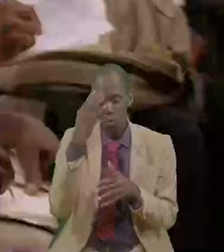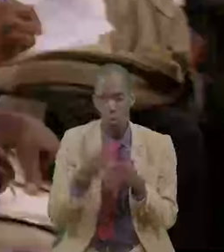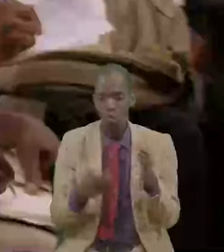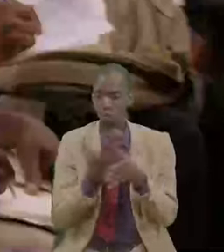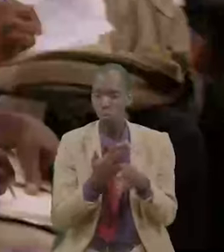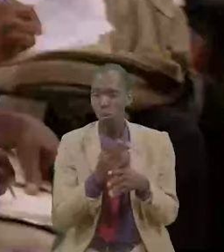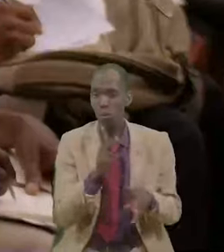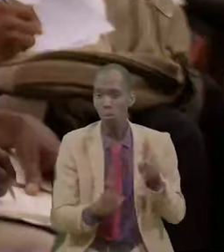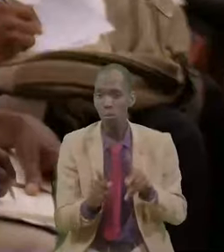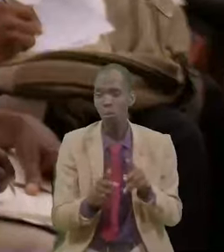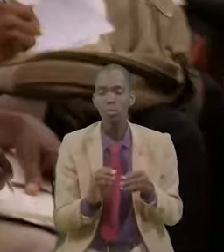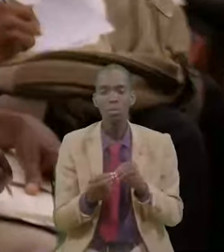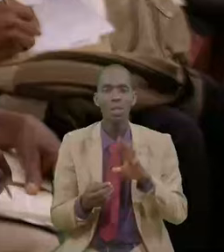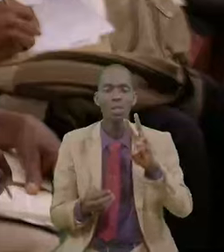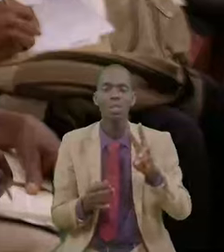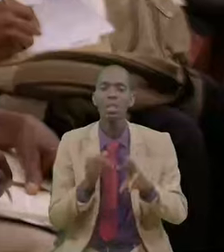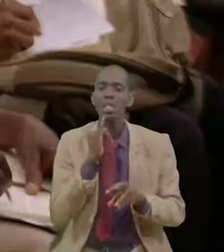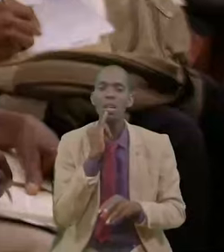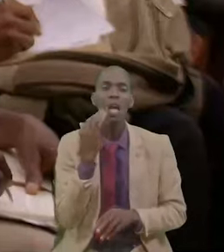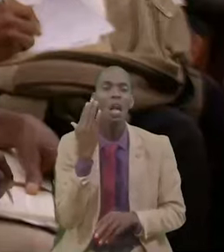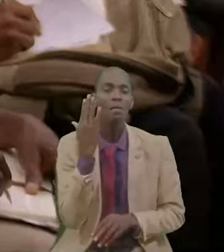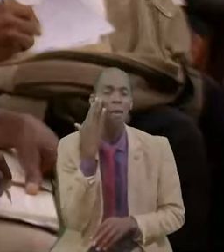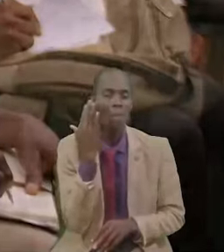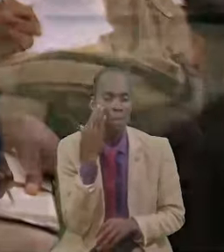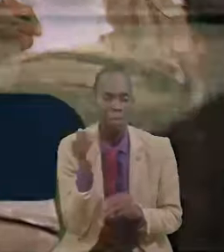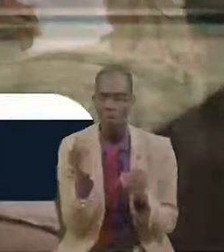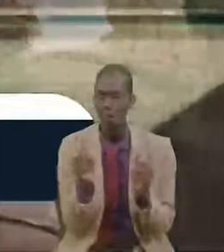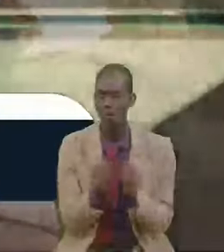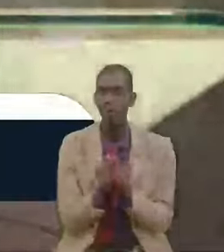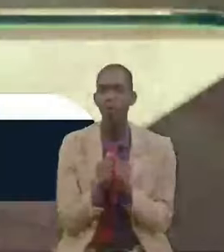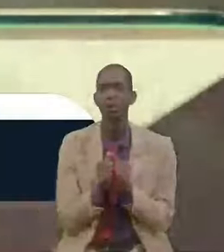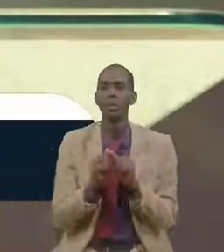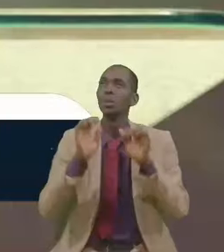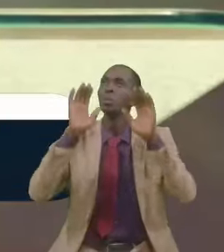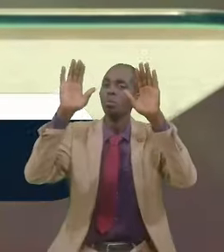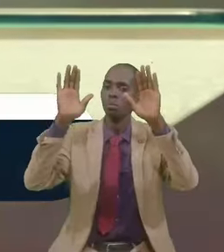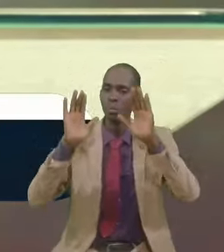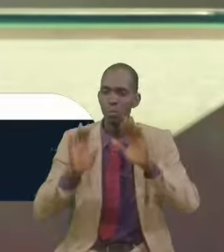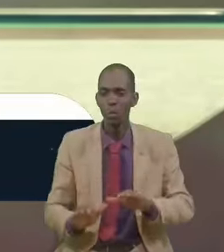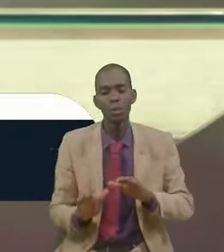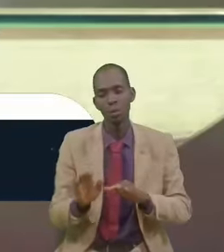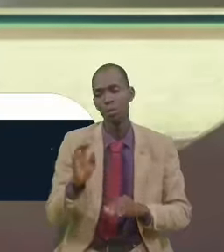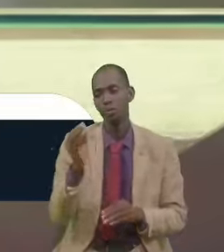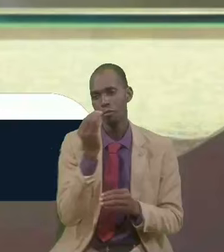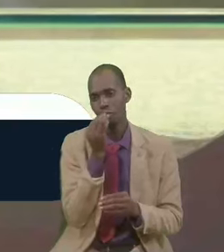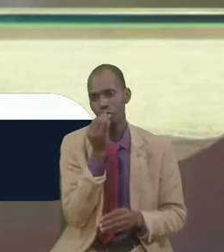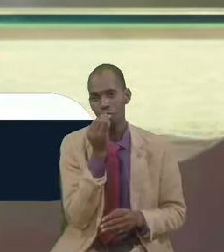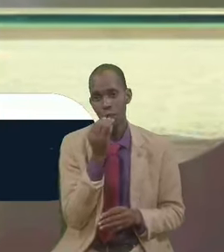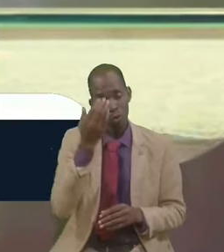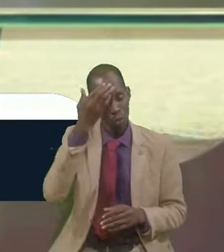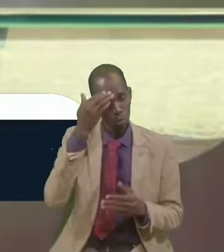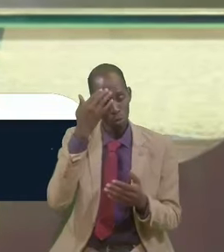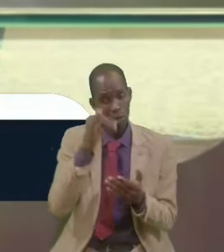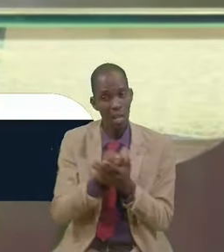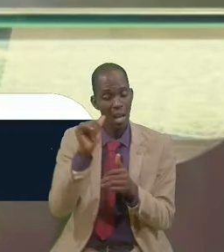Numéro 6. C'est la familiarité avec la manne miracle. Chaque jour, alors, ils prenaient la